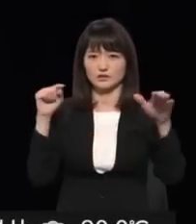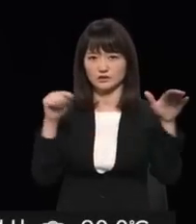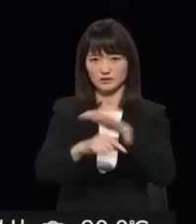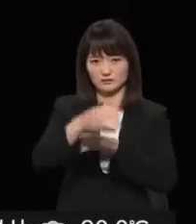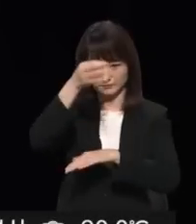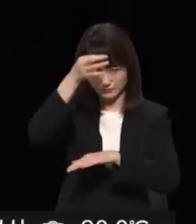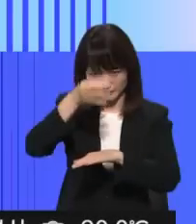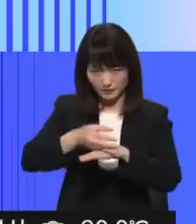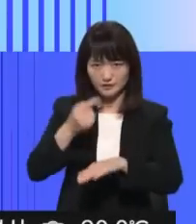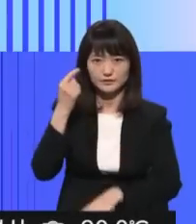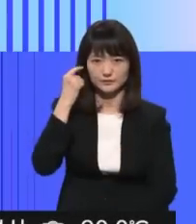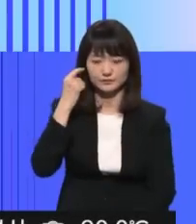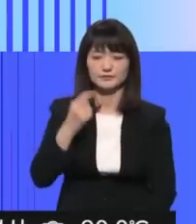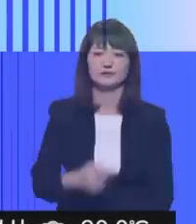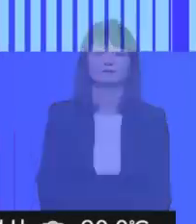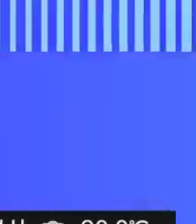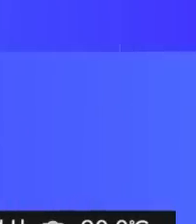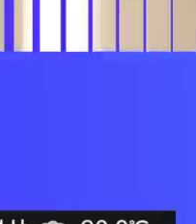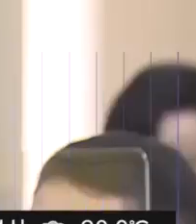들어보겠습니다.